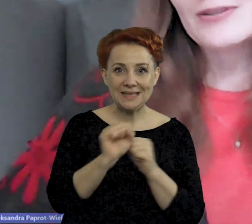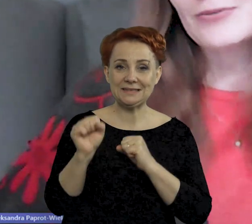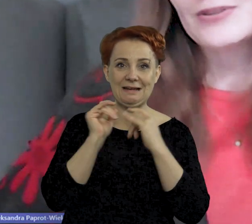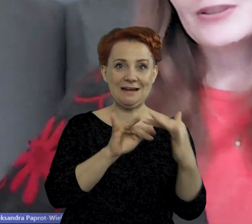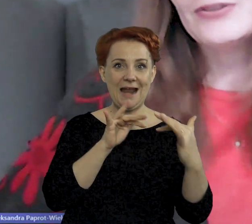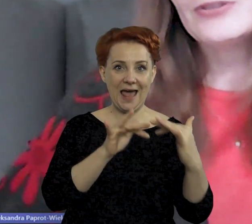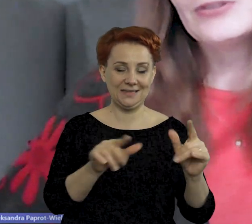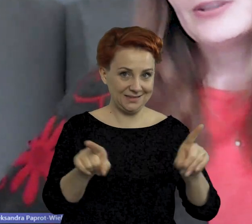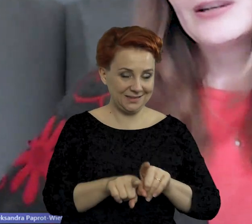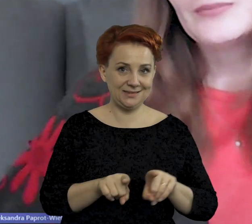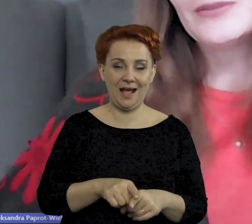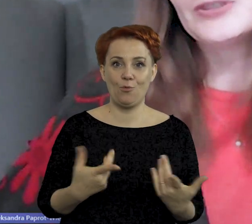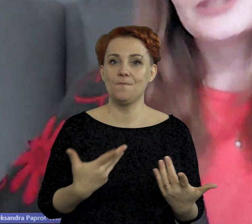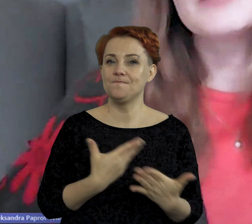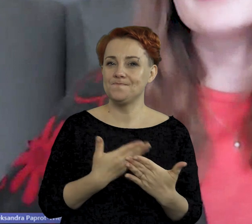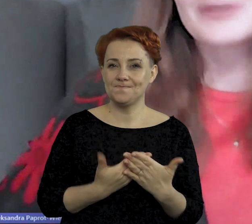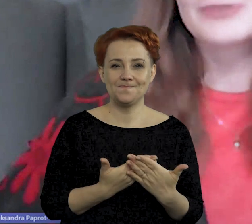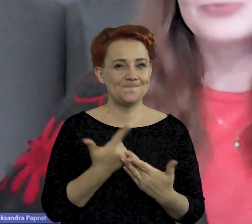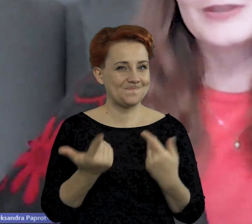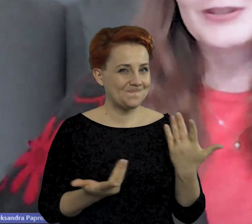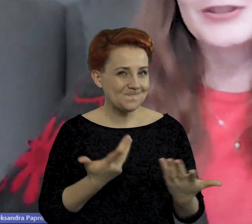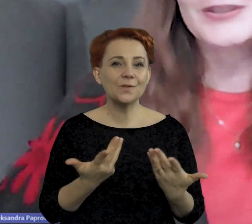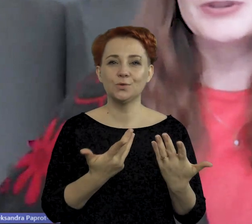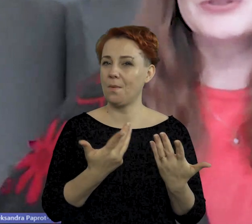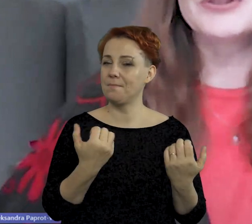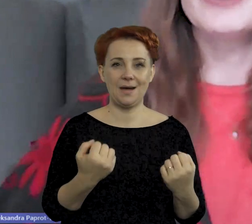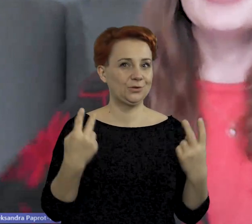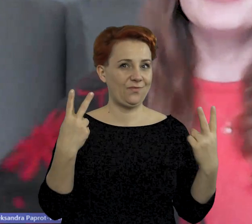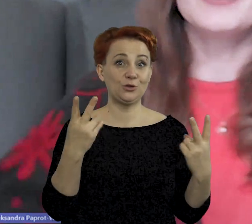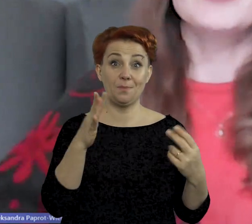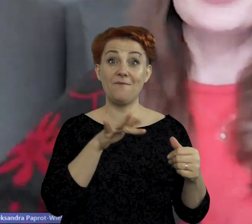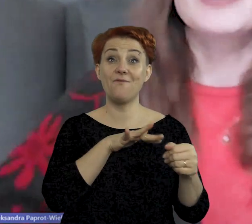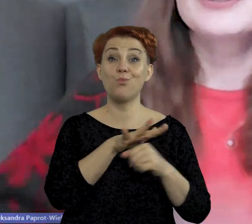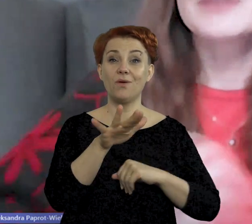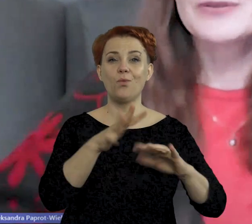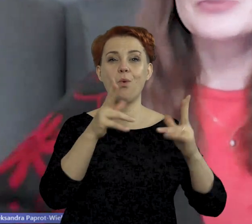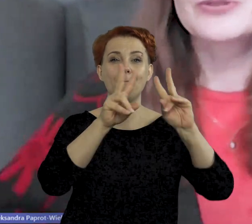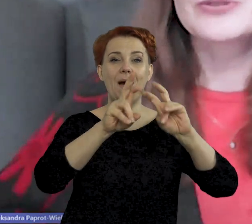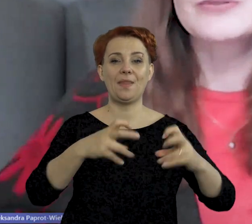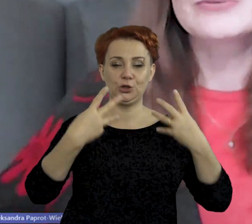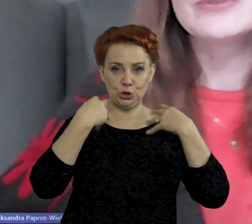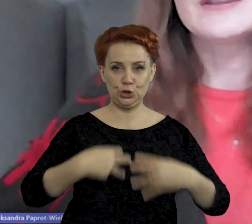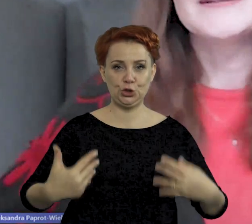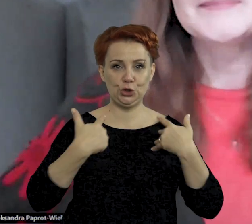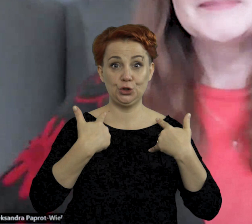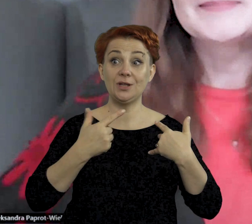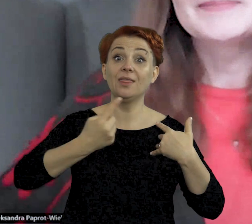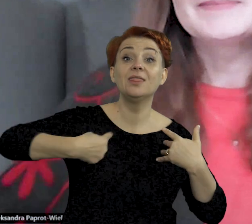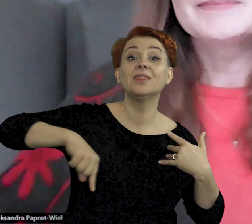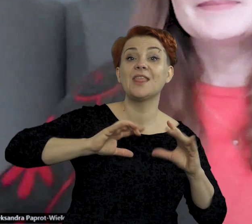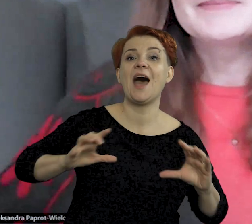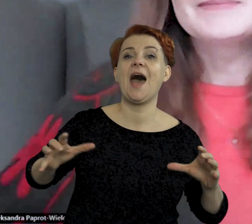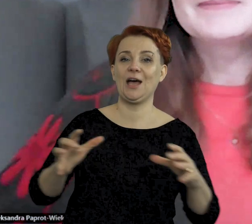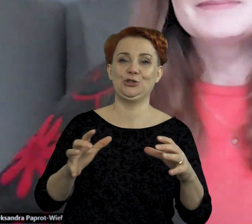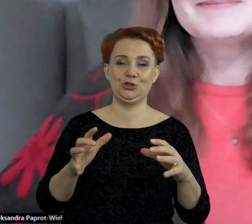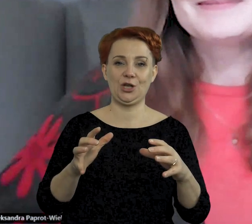relacji międzyludzkich. No i to wydaje mi się, że ma bardzo duże znaczenie, jeśli chodzi o badania biograficzne w swoim środowisku.